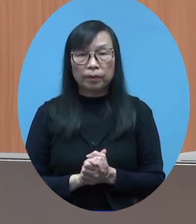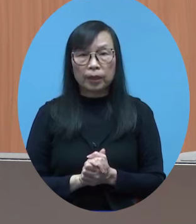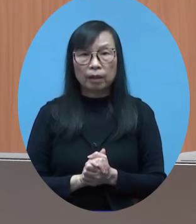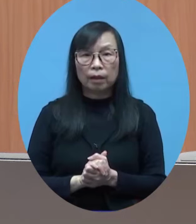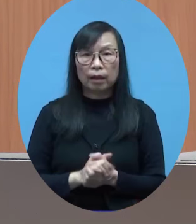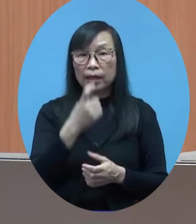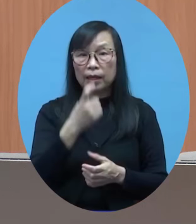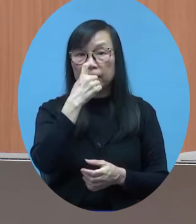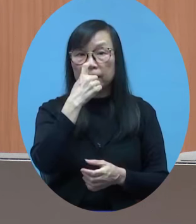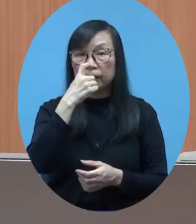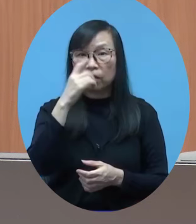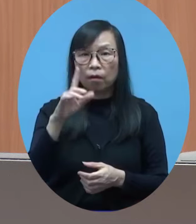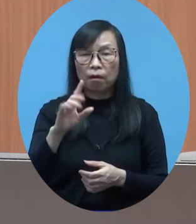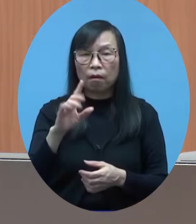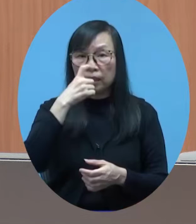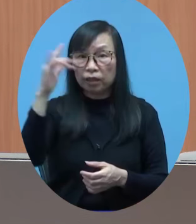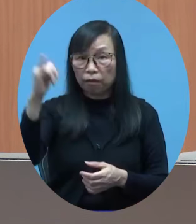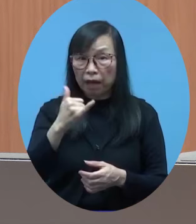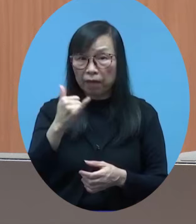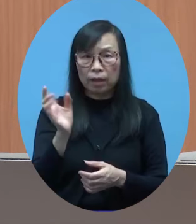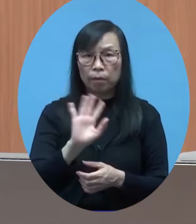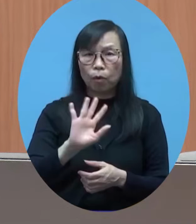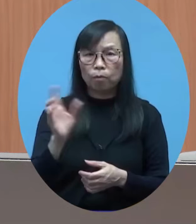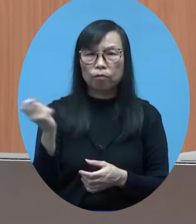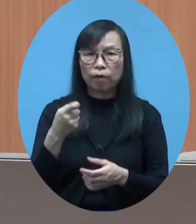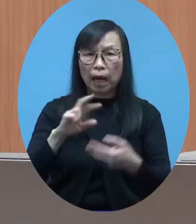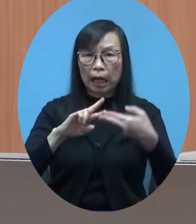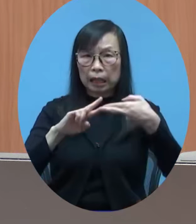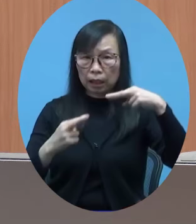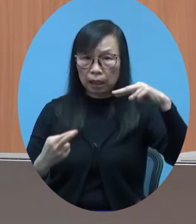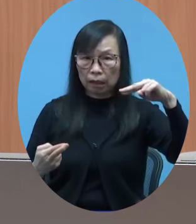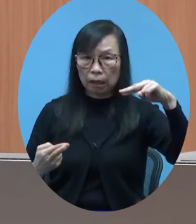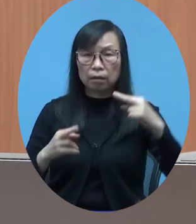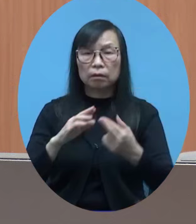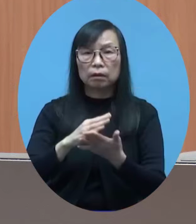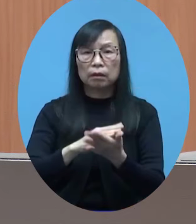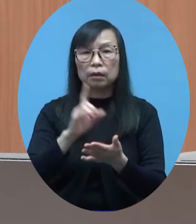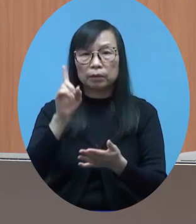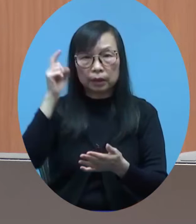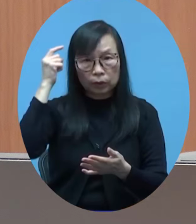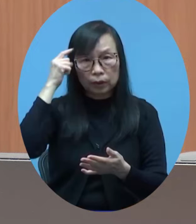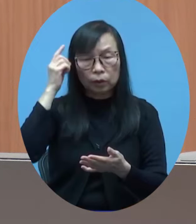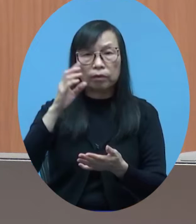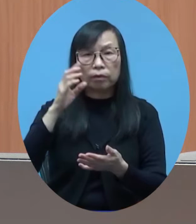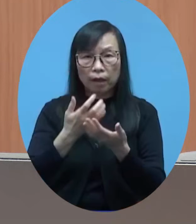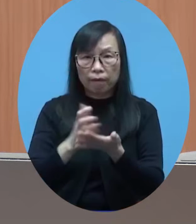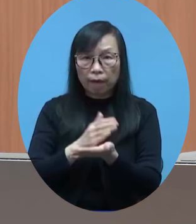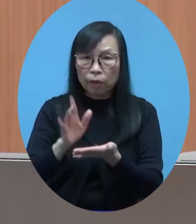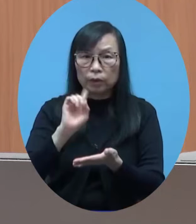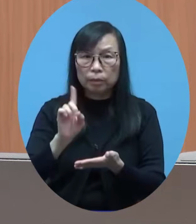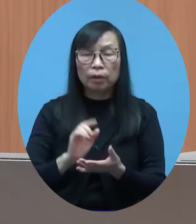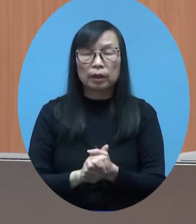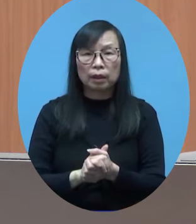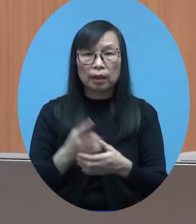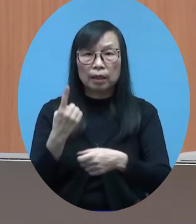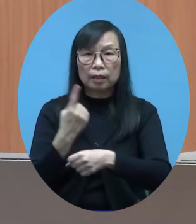英國的個案沒那麼快即 做到那些基因測試才知道究竟怎樣分類的，那呢就我們